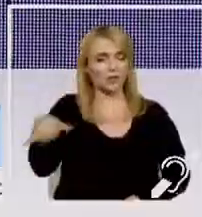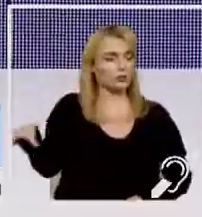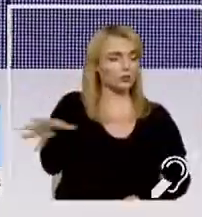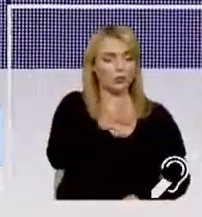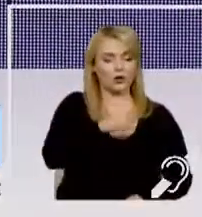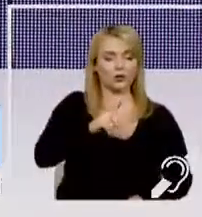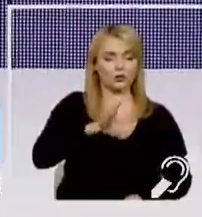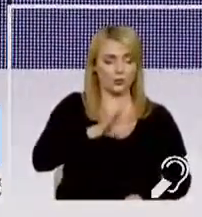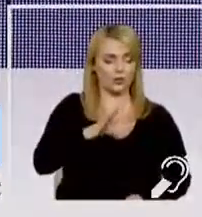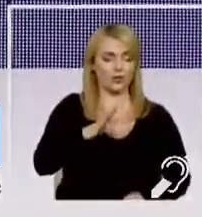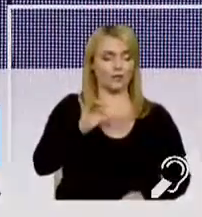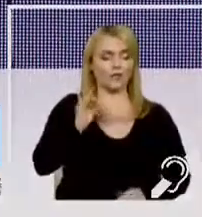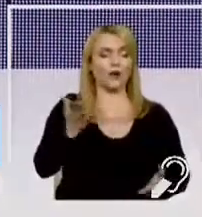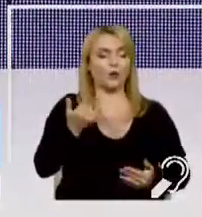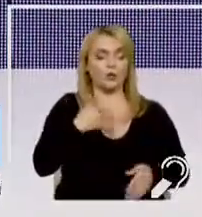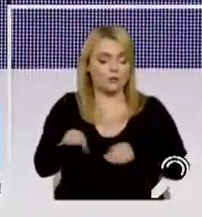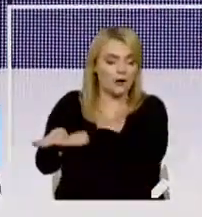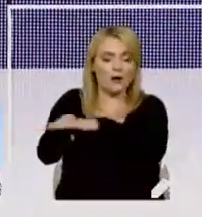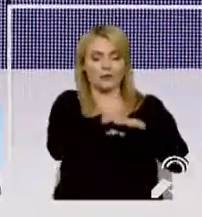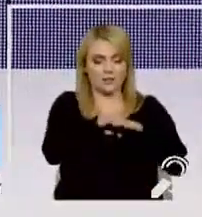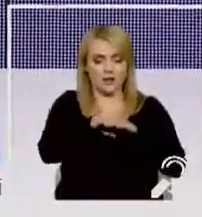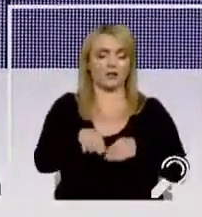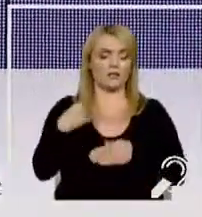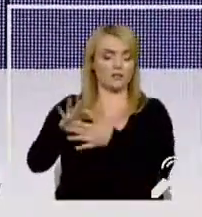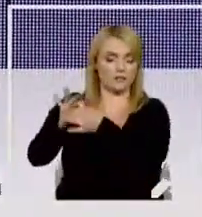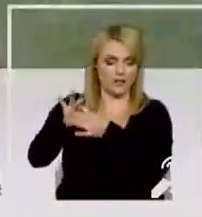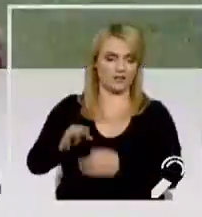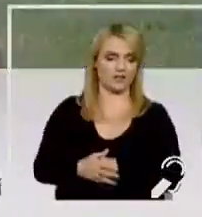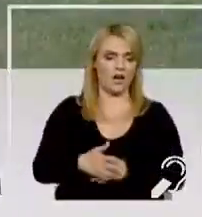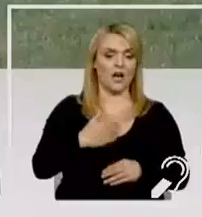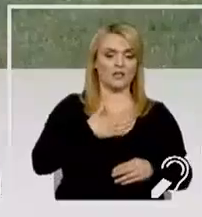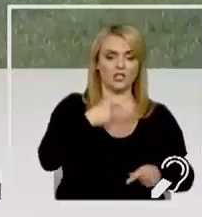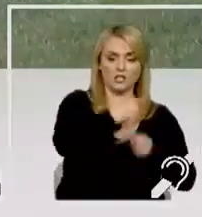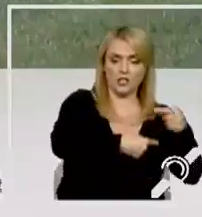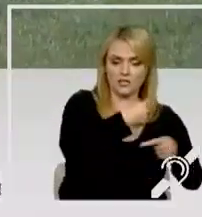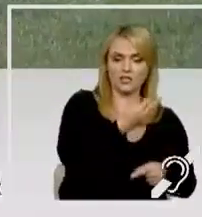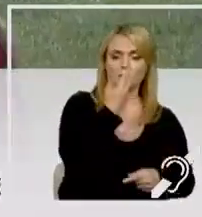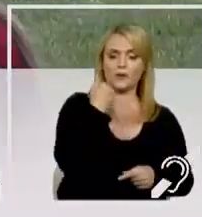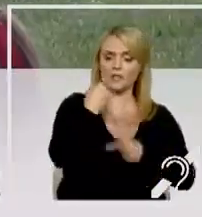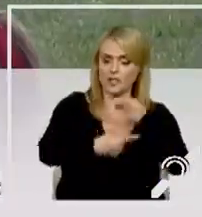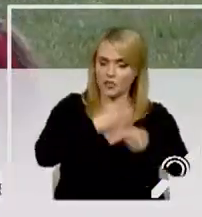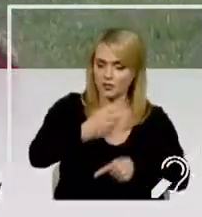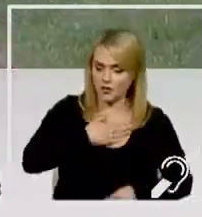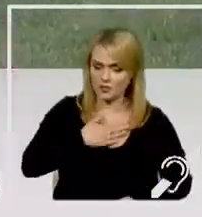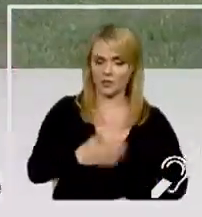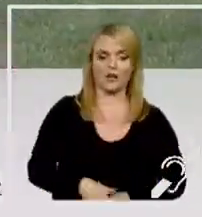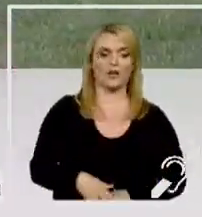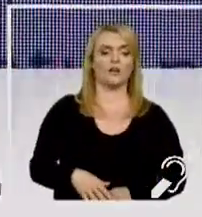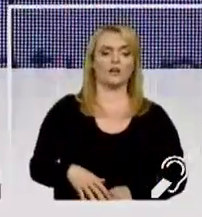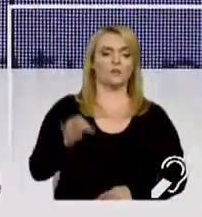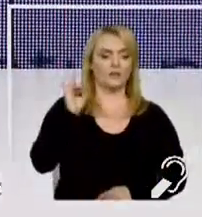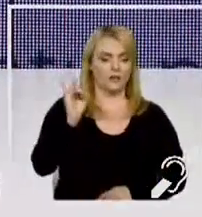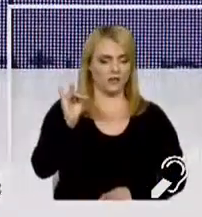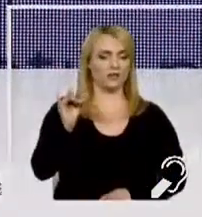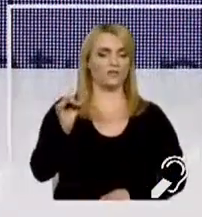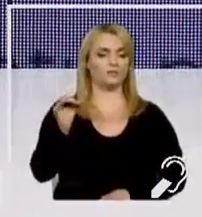lucrurile care ne unesc, tradițiile, obiceiurile și cultura noastră. Și să vedem meșterii, să ne aducem aminte, să